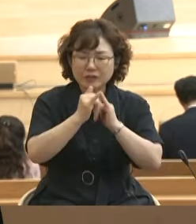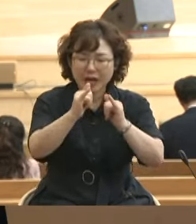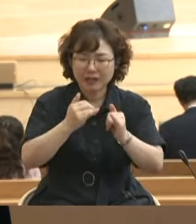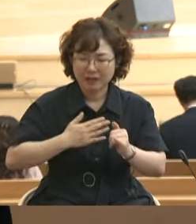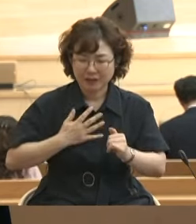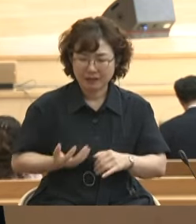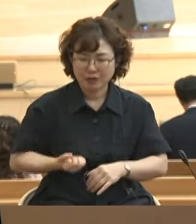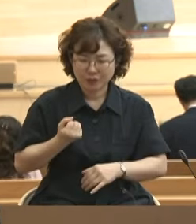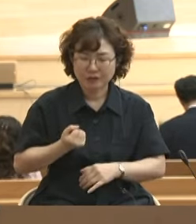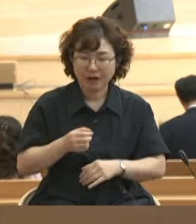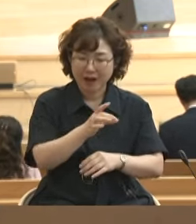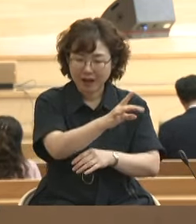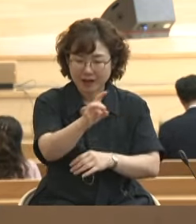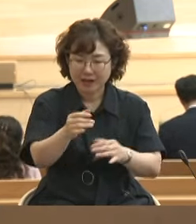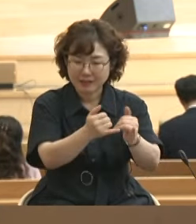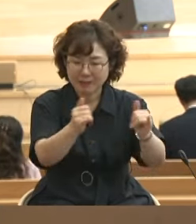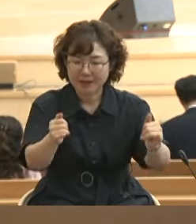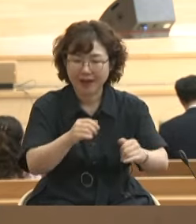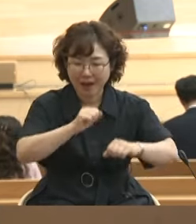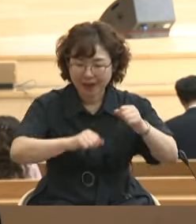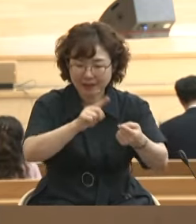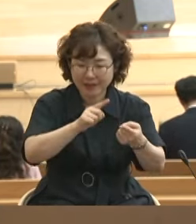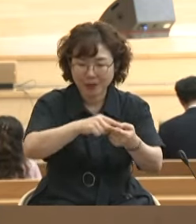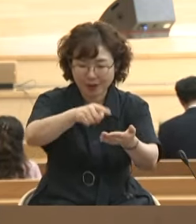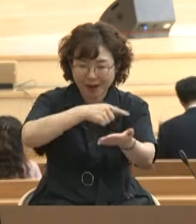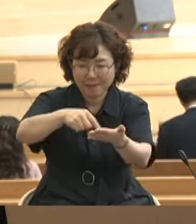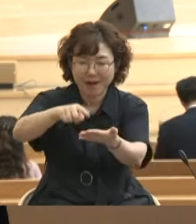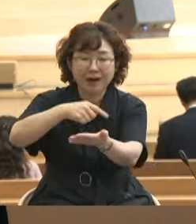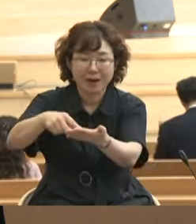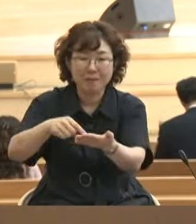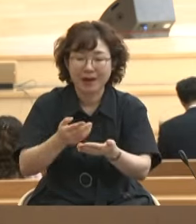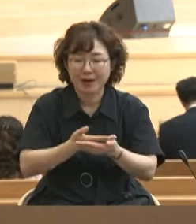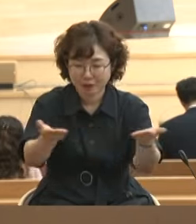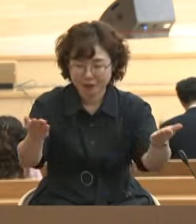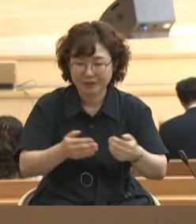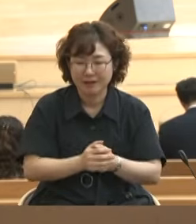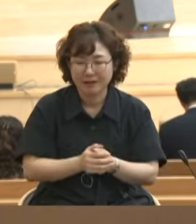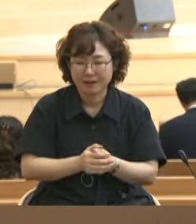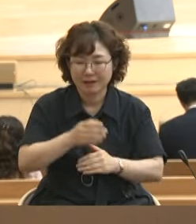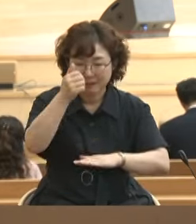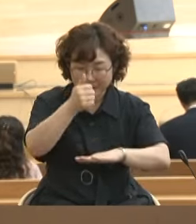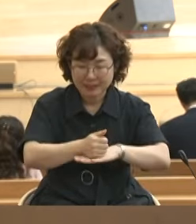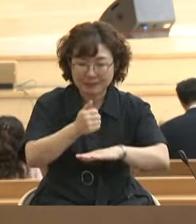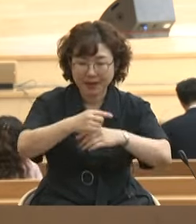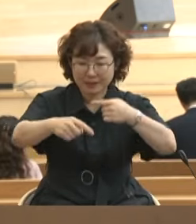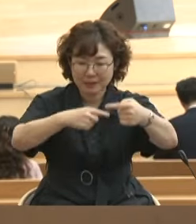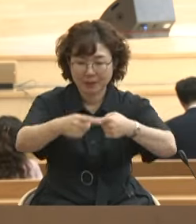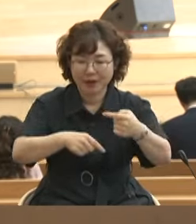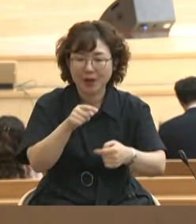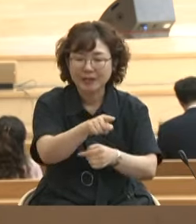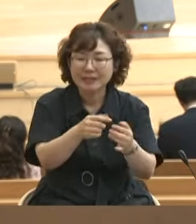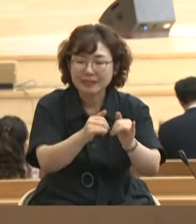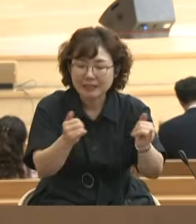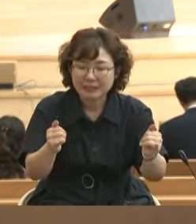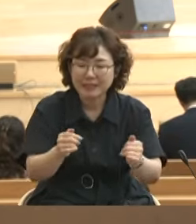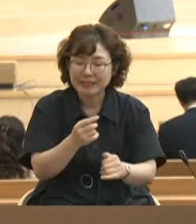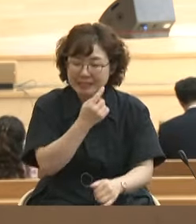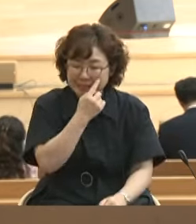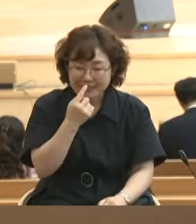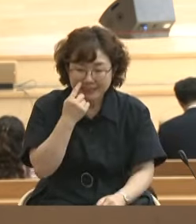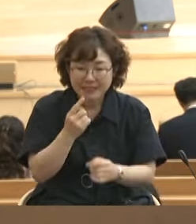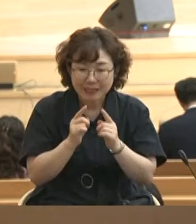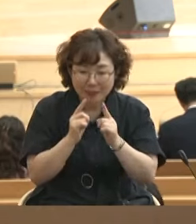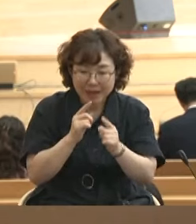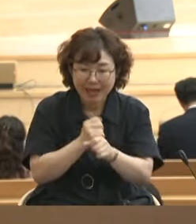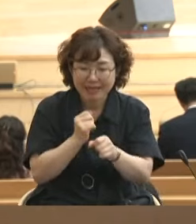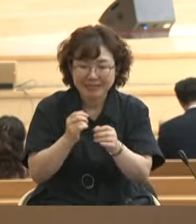내게 있어 각 사람에게 그가 행한 대로 갚아주리라. 마지막 20절 여러분 시작. 이것들을 증거하신